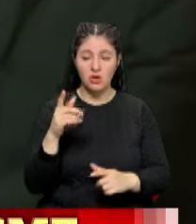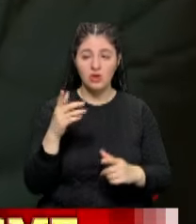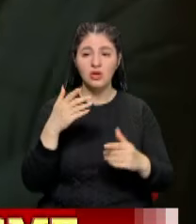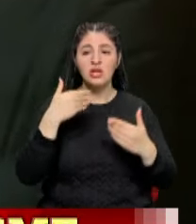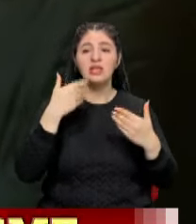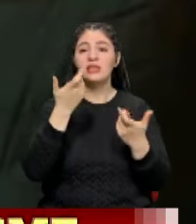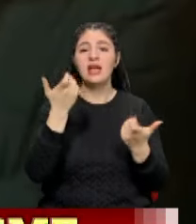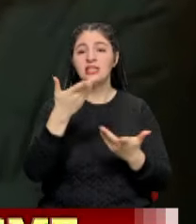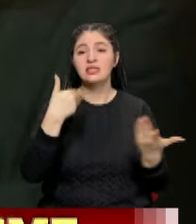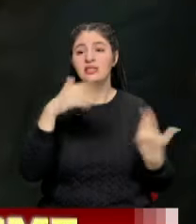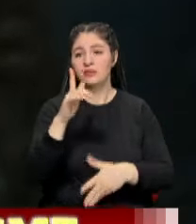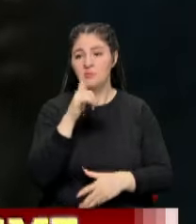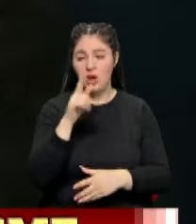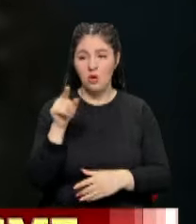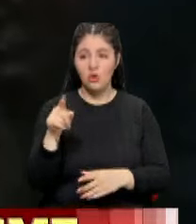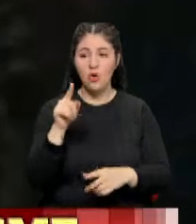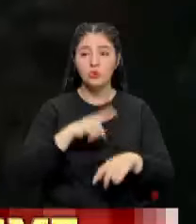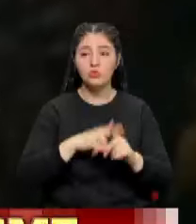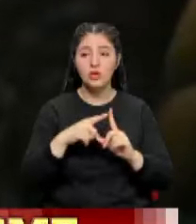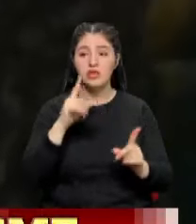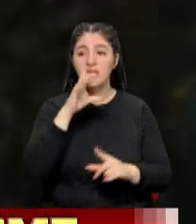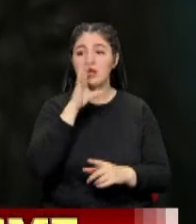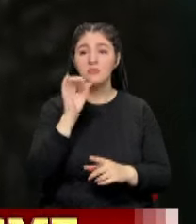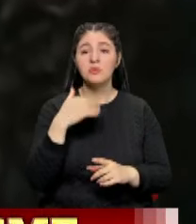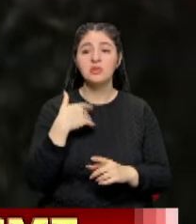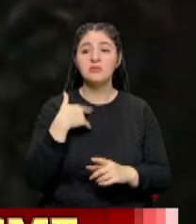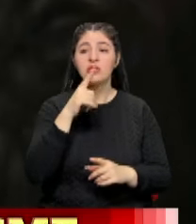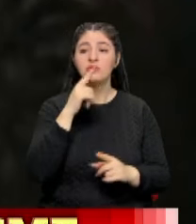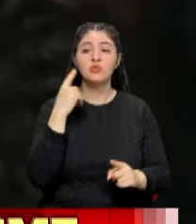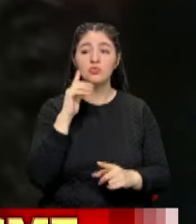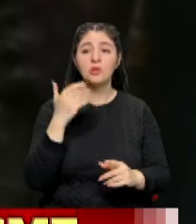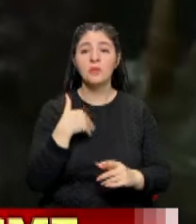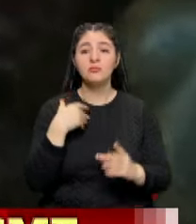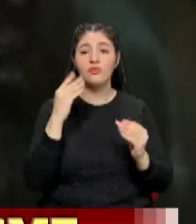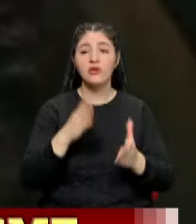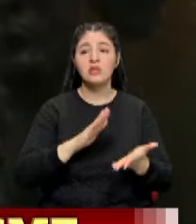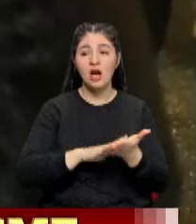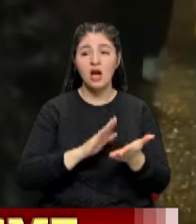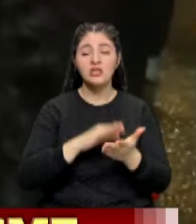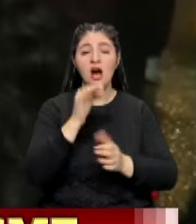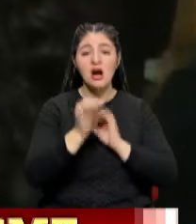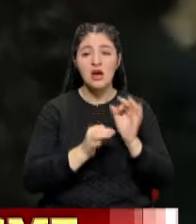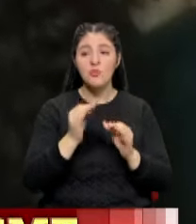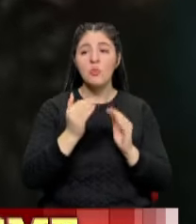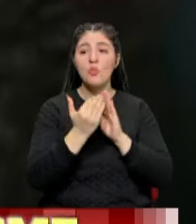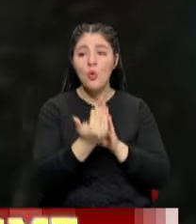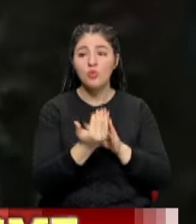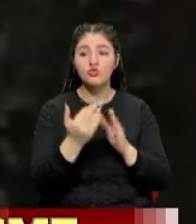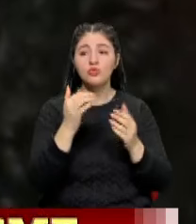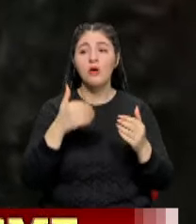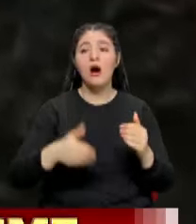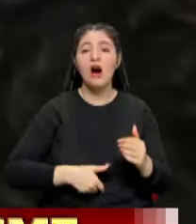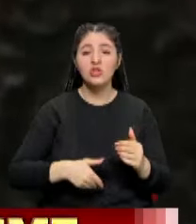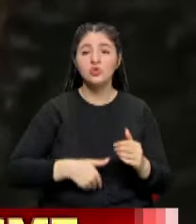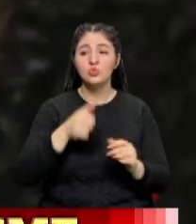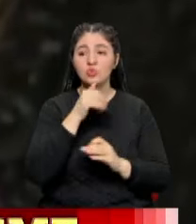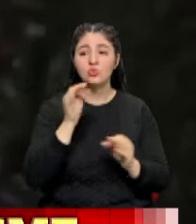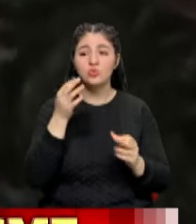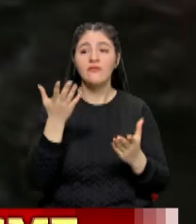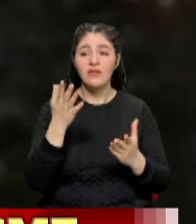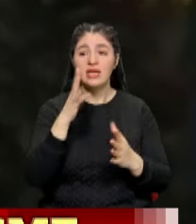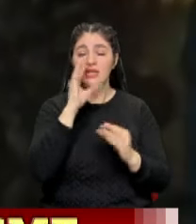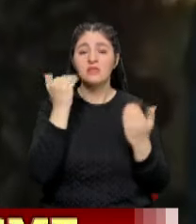Yoksunuz. O süreçte hiç sesimiz duyulmadı. Benim birçok arkadaşım, akrabam, komşum açlıktan,